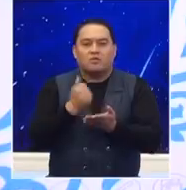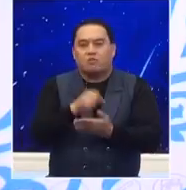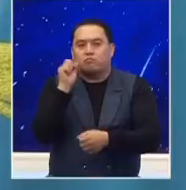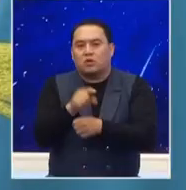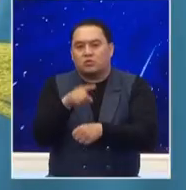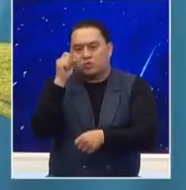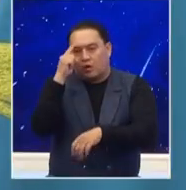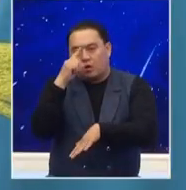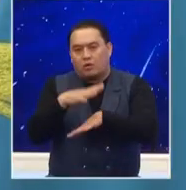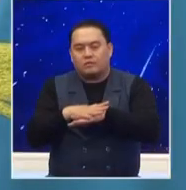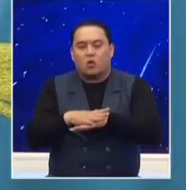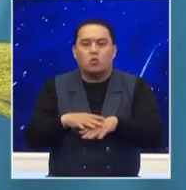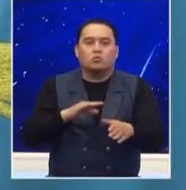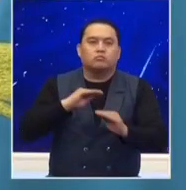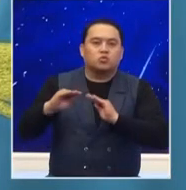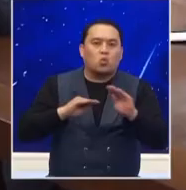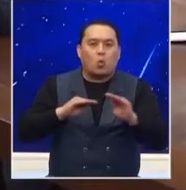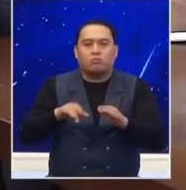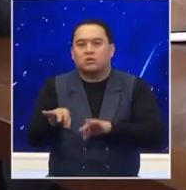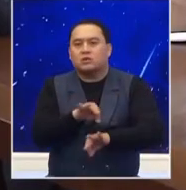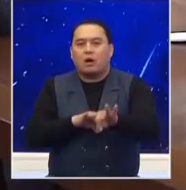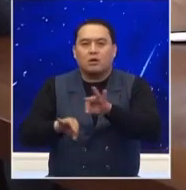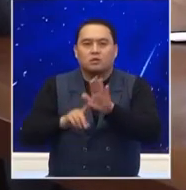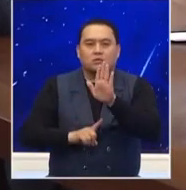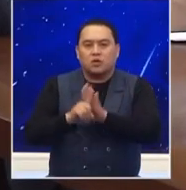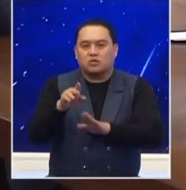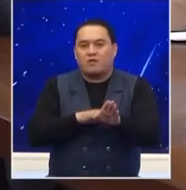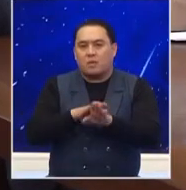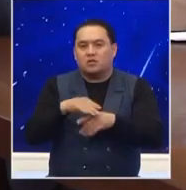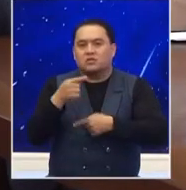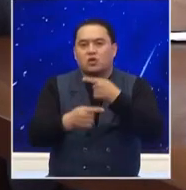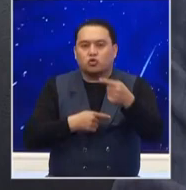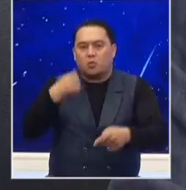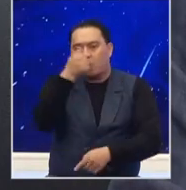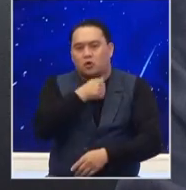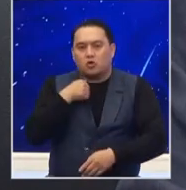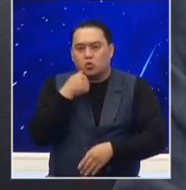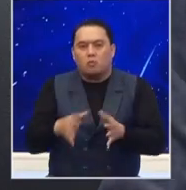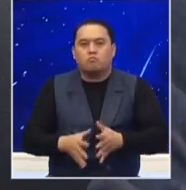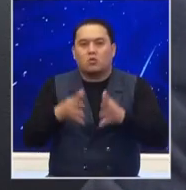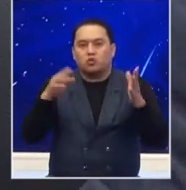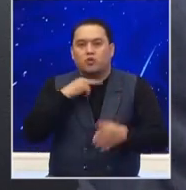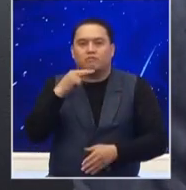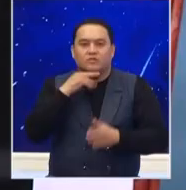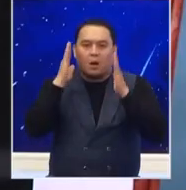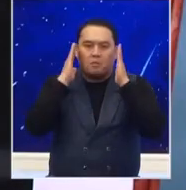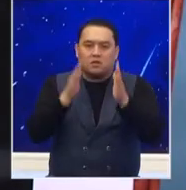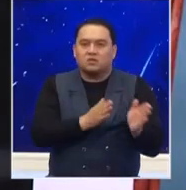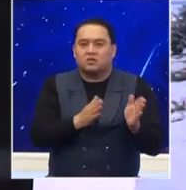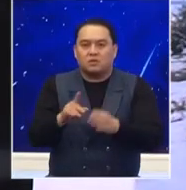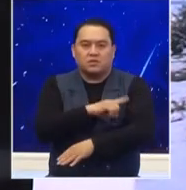поручил акиму района разработать комплексный план проектов и начать их реализацию в следующем году. Также большое внимание уделено